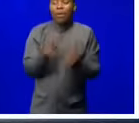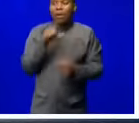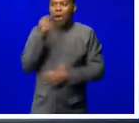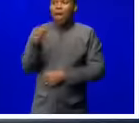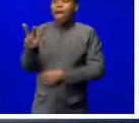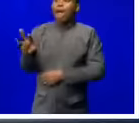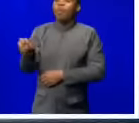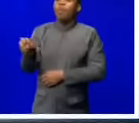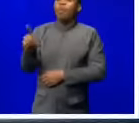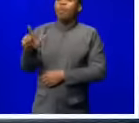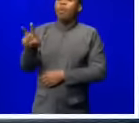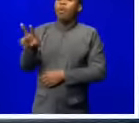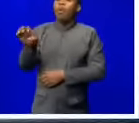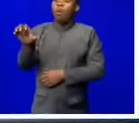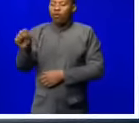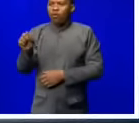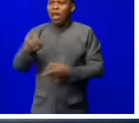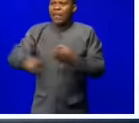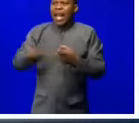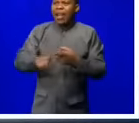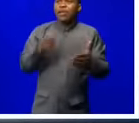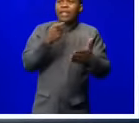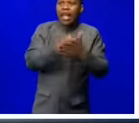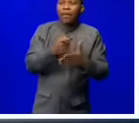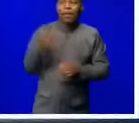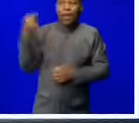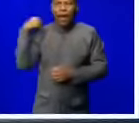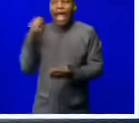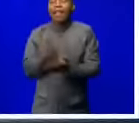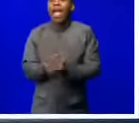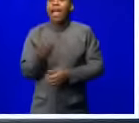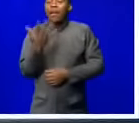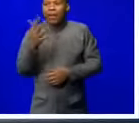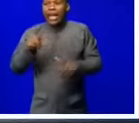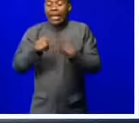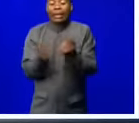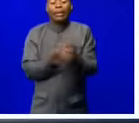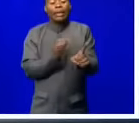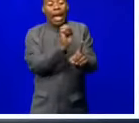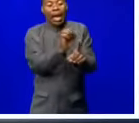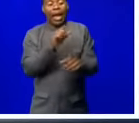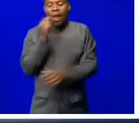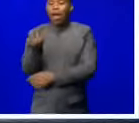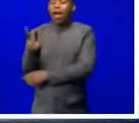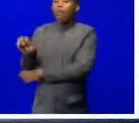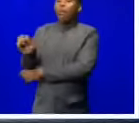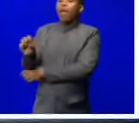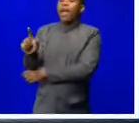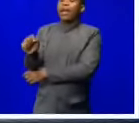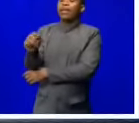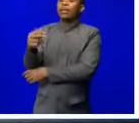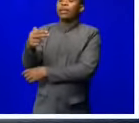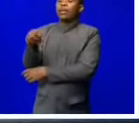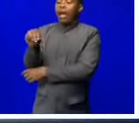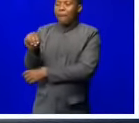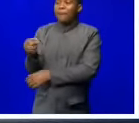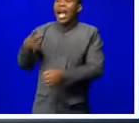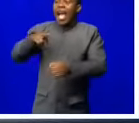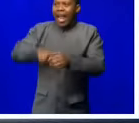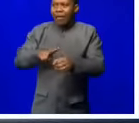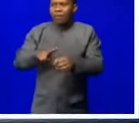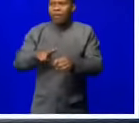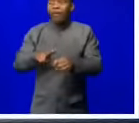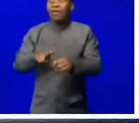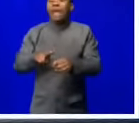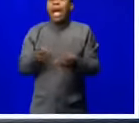leWolves laseVenel laseNgilandi selithengeke umdlali Craig Dawson eqenjini le West Ham kanzikele USA yonake